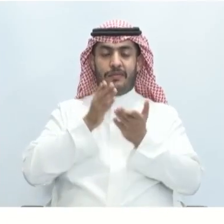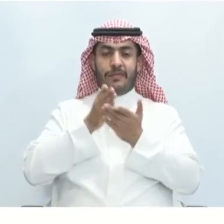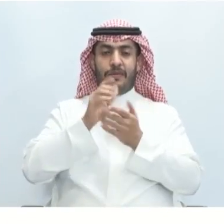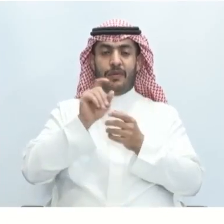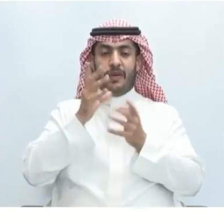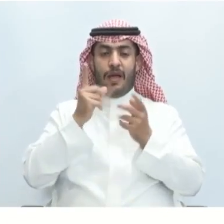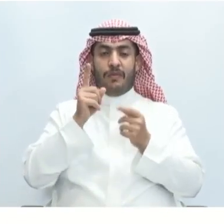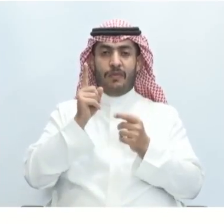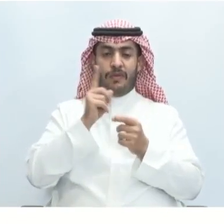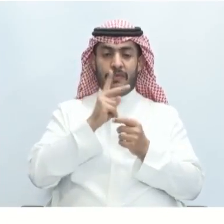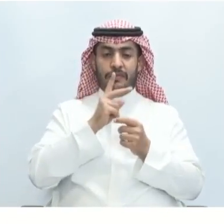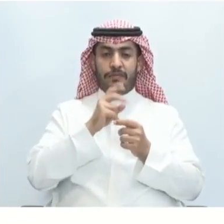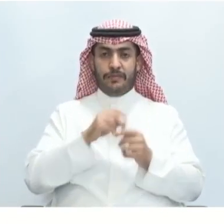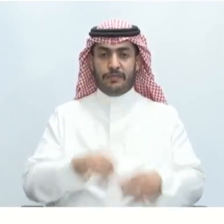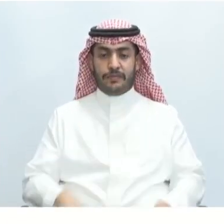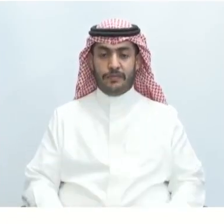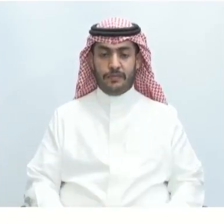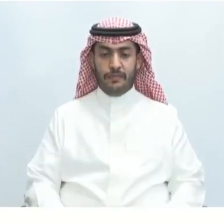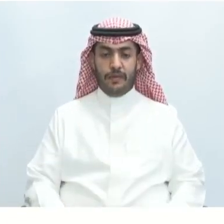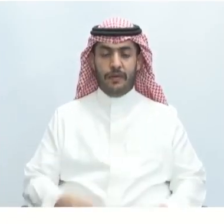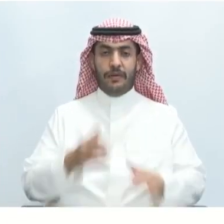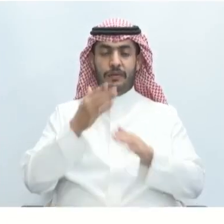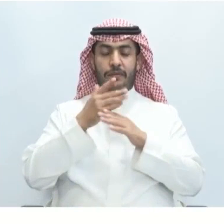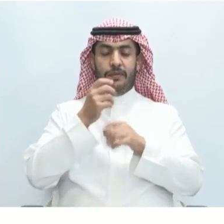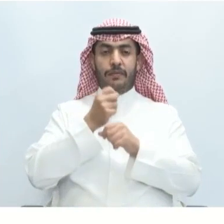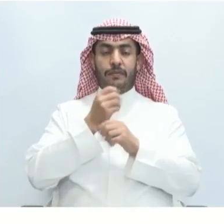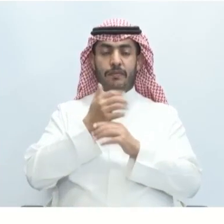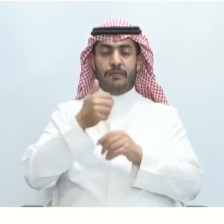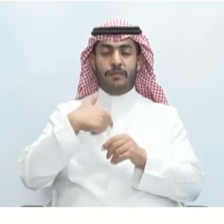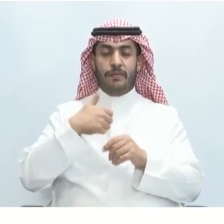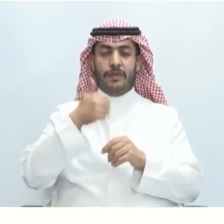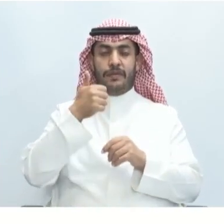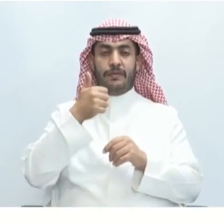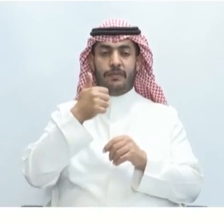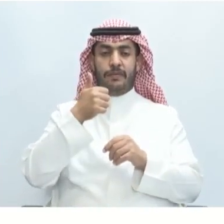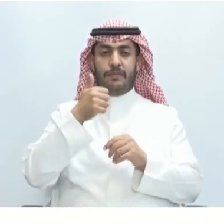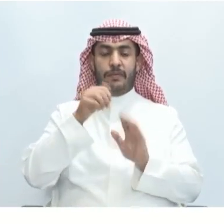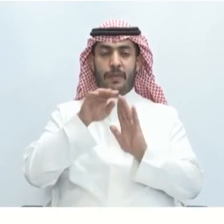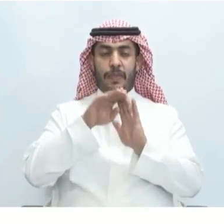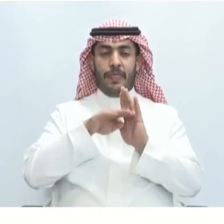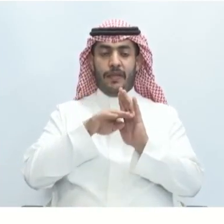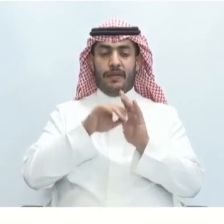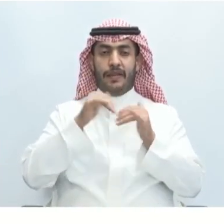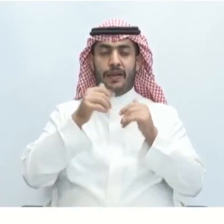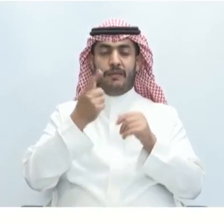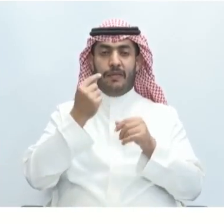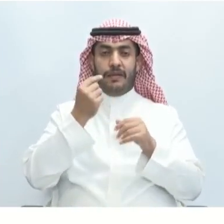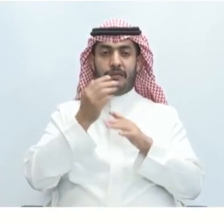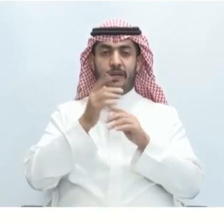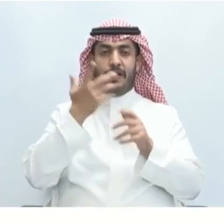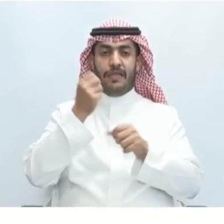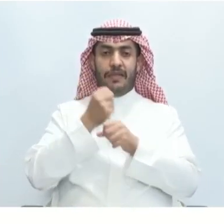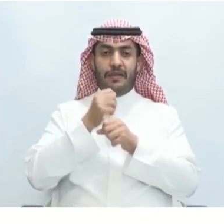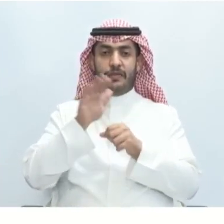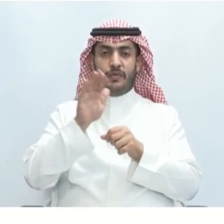واحد الى ارقام منطقيه لديك اسباب عديده فعل ذلك فهو الان بامكانك التاكد من نموذج كامل بشكل صحيح قبل تفعيل